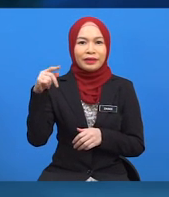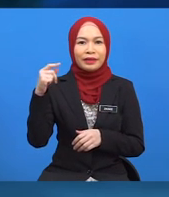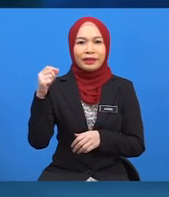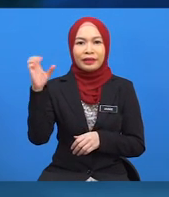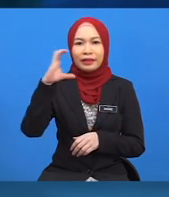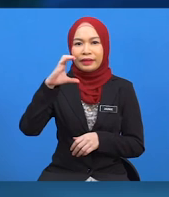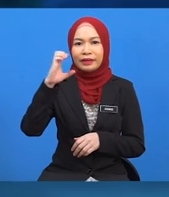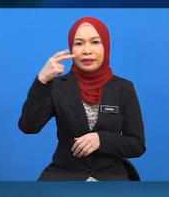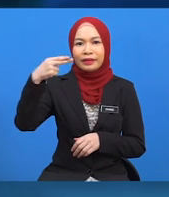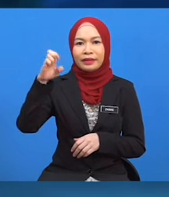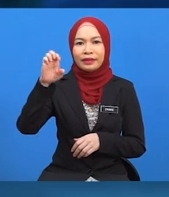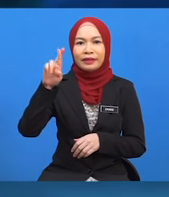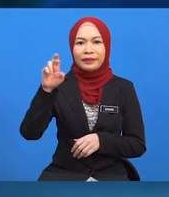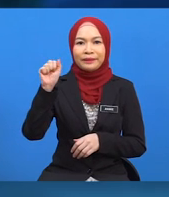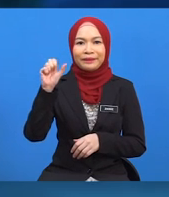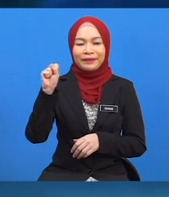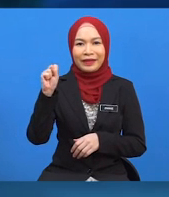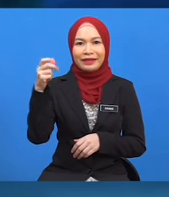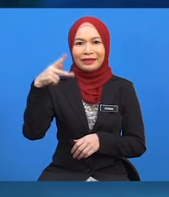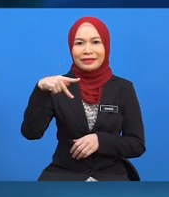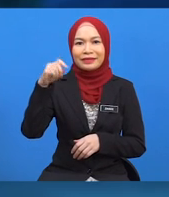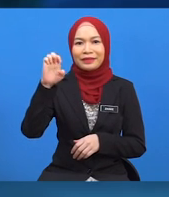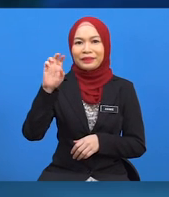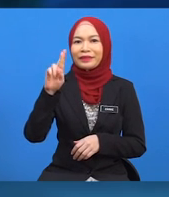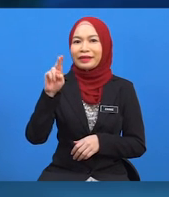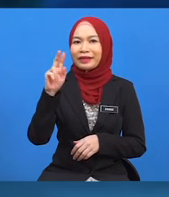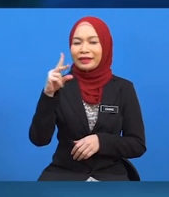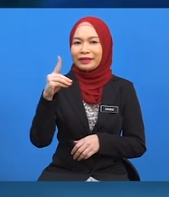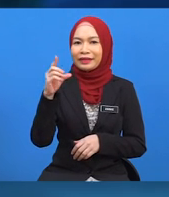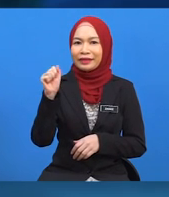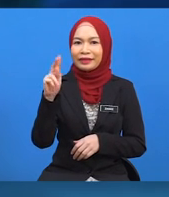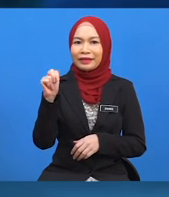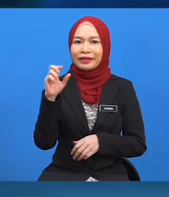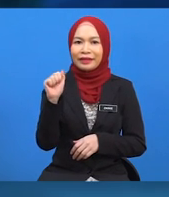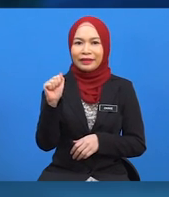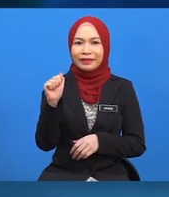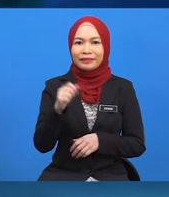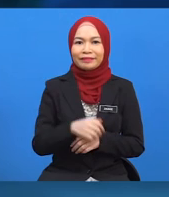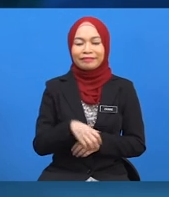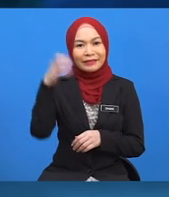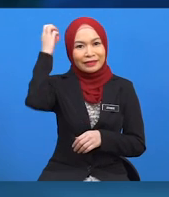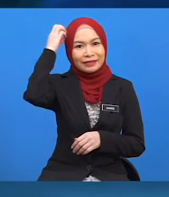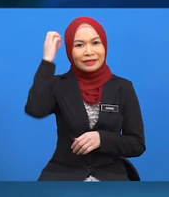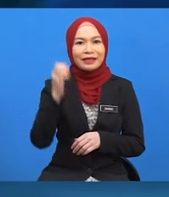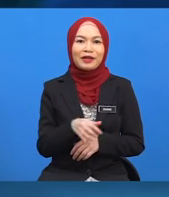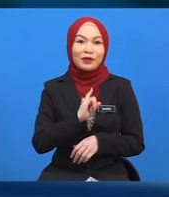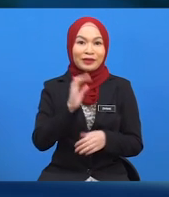Perdana. Apa khabar semua? Cikgu harap murid-murid semua dalam keadaan sihat